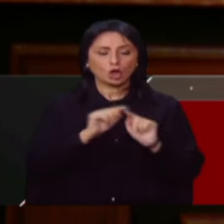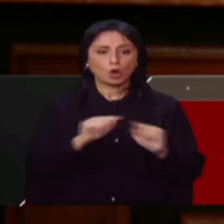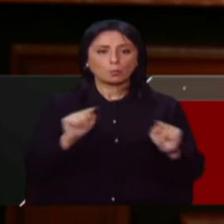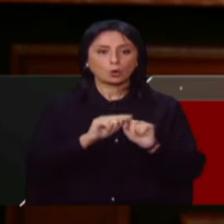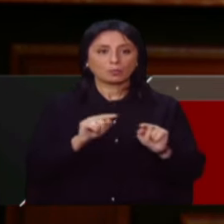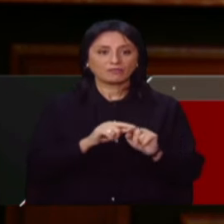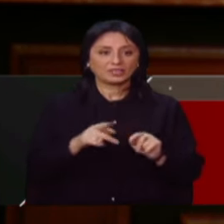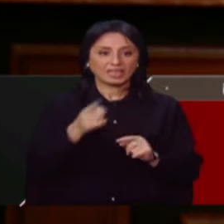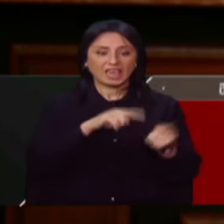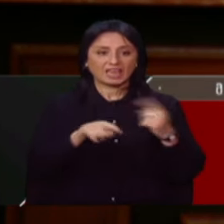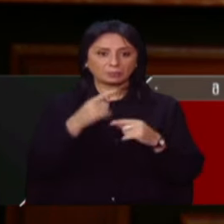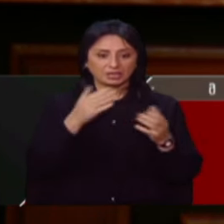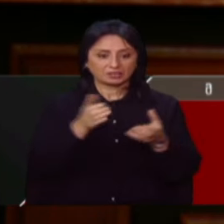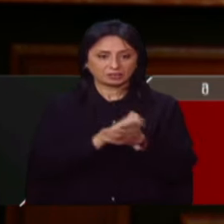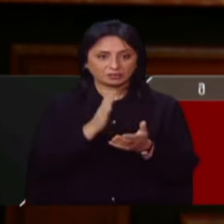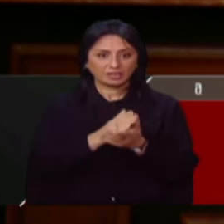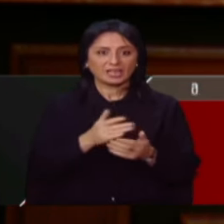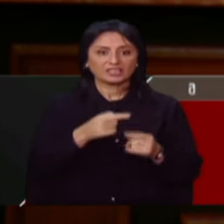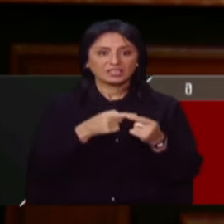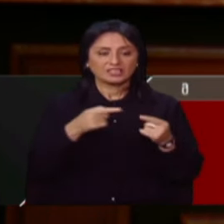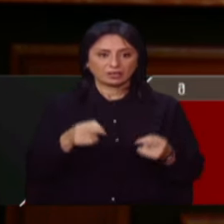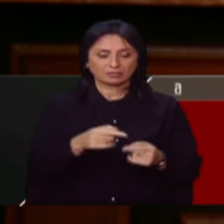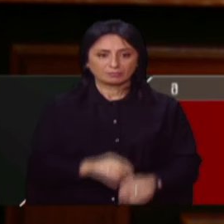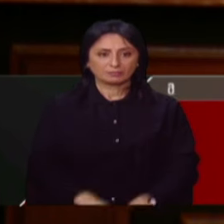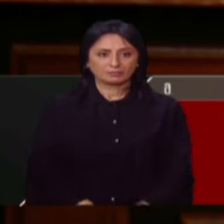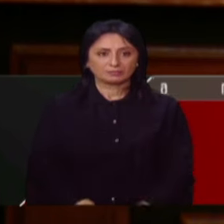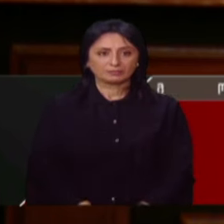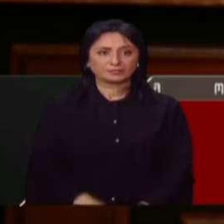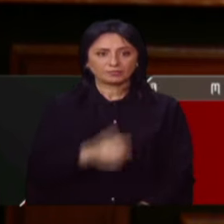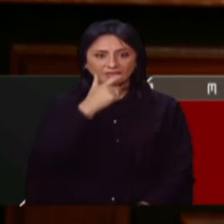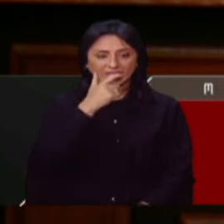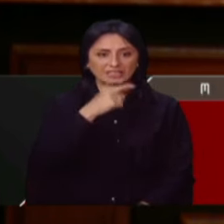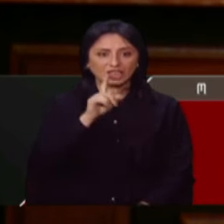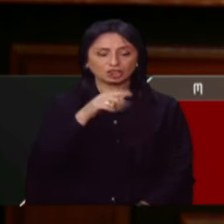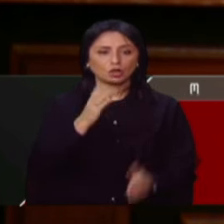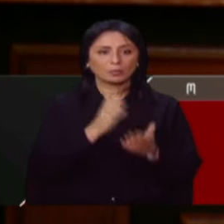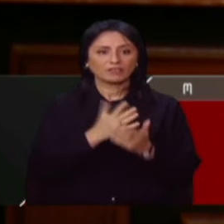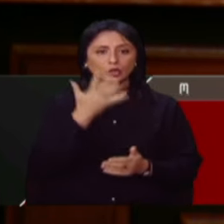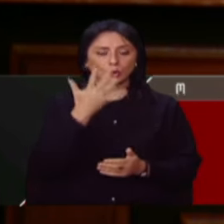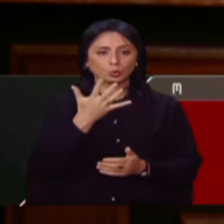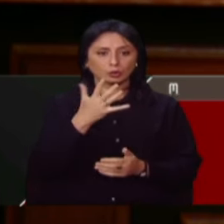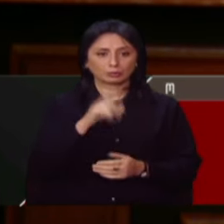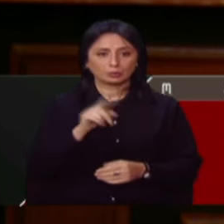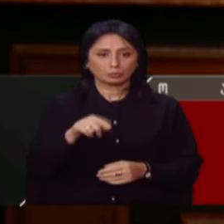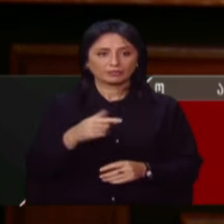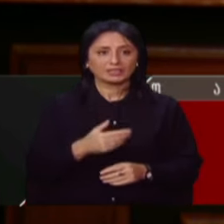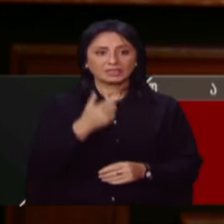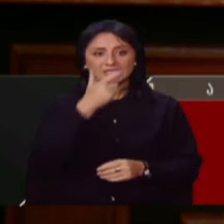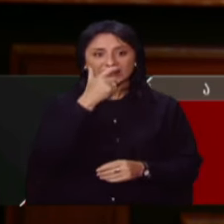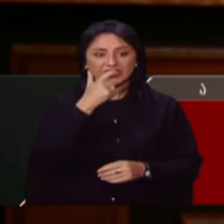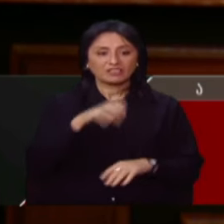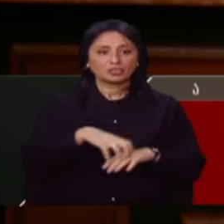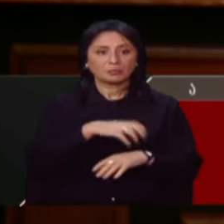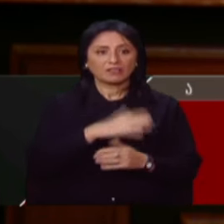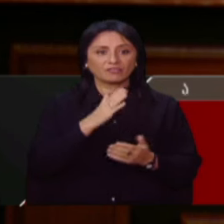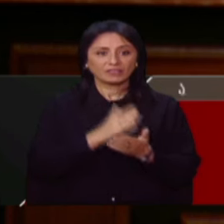ოპოზიცია ერთმანეთში ლაპარაკობს. ამ პროცესს ყველას მოდი გავიცვიო. მიხეილ სააკაშვილის ნომერი არის 5 ნომერი. მიხეილ სააკაშვილის